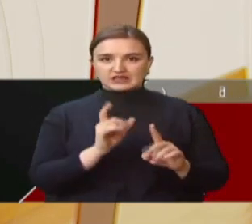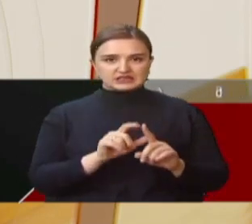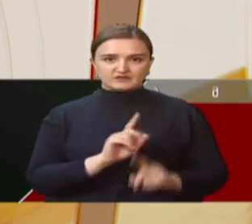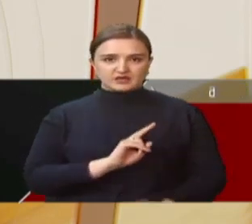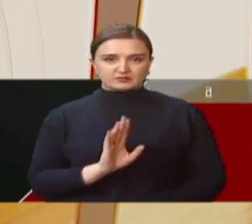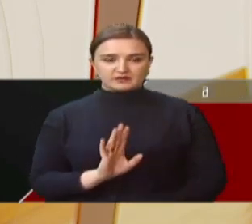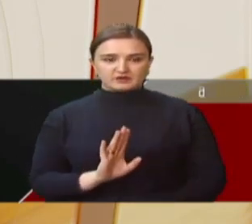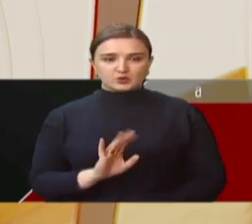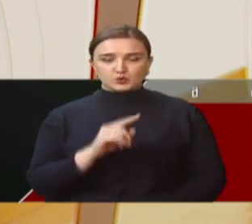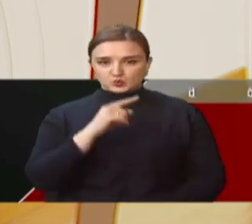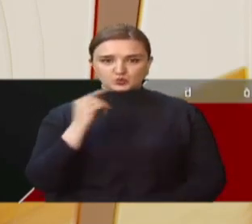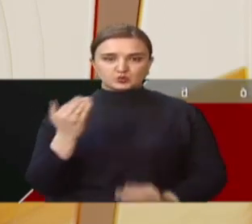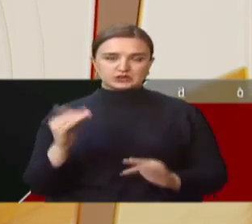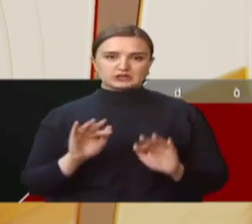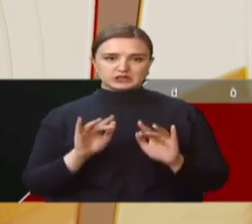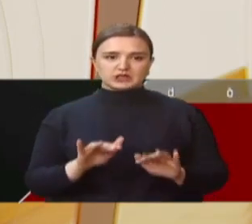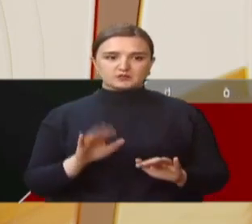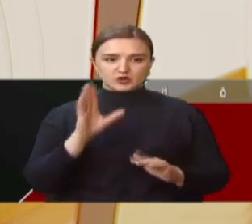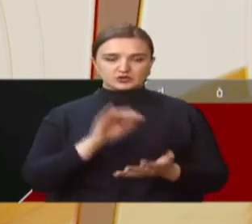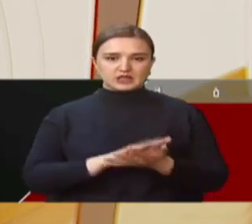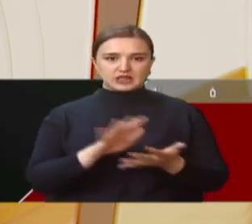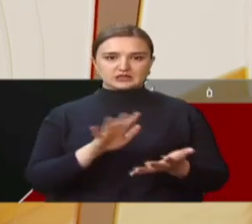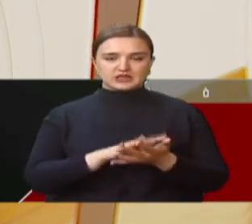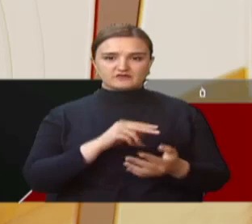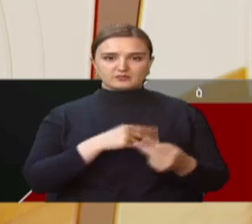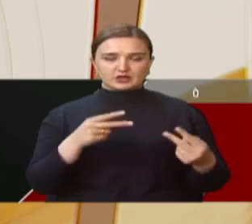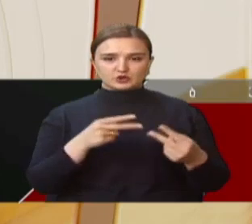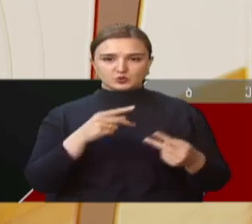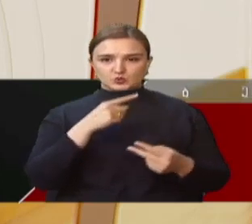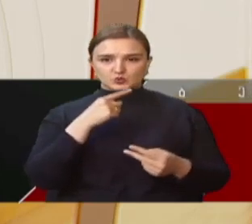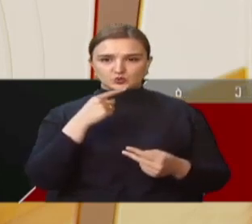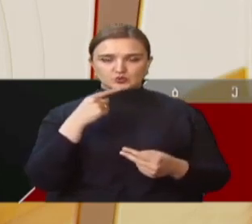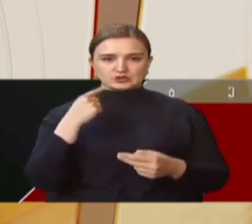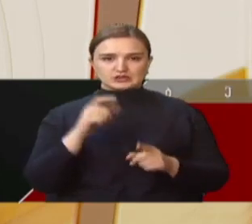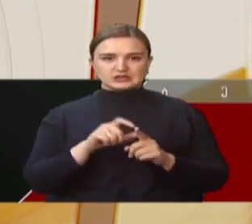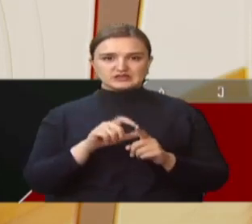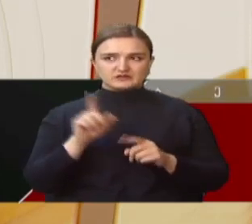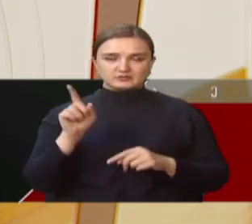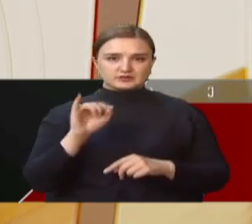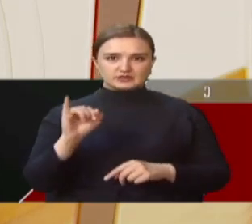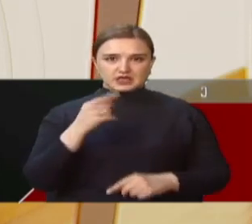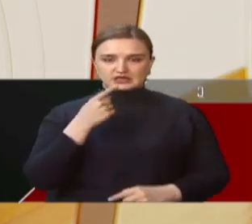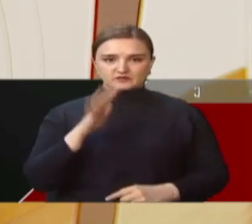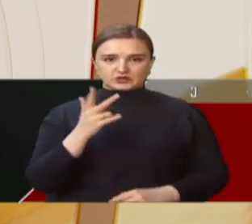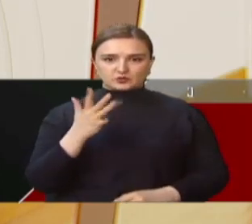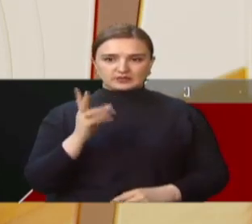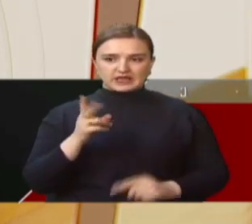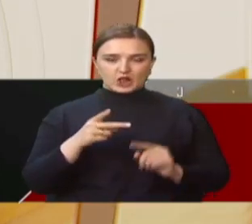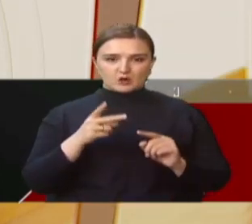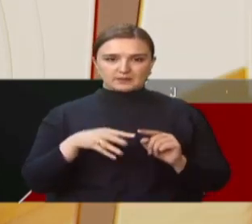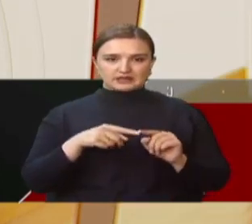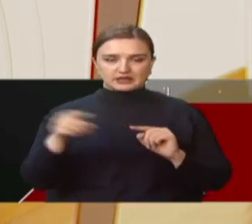მაგრამ სწორედ ეს არის რუსული საქმე, როცა ლანძღავ პარტნიორებს და რუსეთზე ერთ კრინც არ დაძლევ, რომელიც 35 კილომეტრში დგას. მე